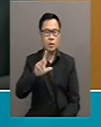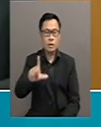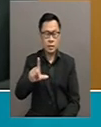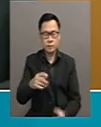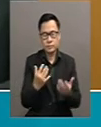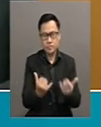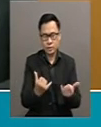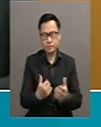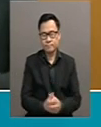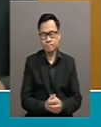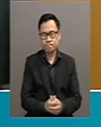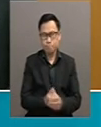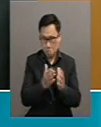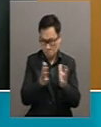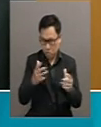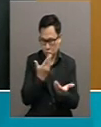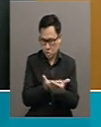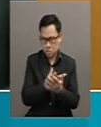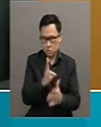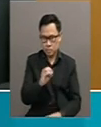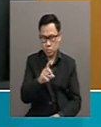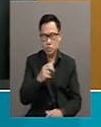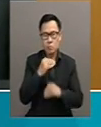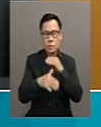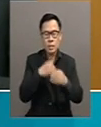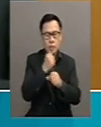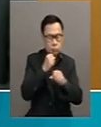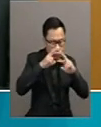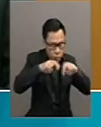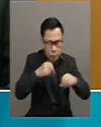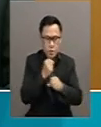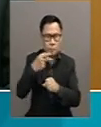าทด้วยกัน ครับไม่น้อยเหมือนกันนะครับที่จะนำไปพัฒนาและก็ต่อยอดที่เป็นประโยชน์กับประเทศ